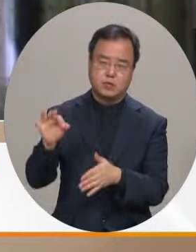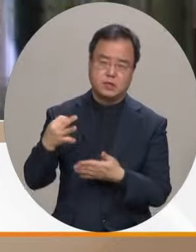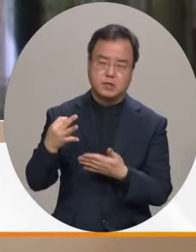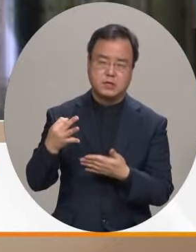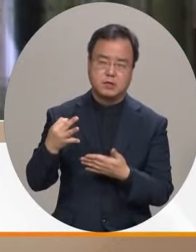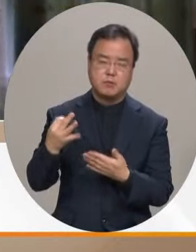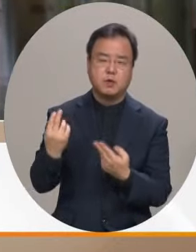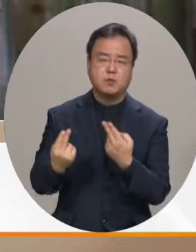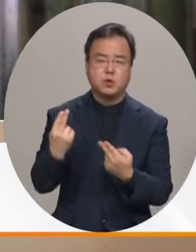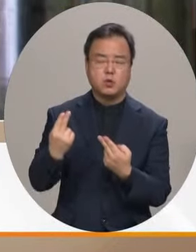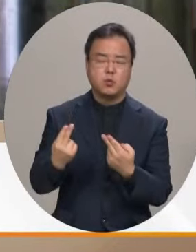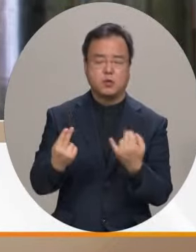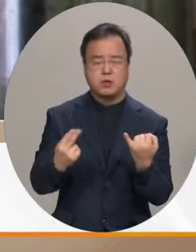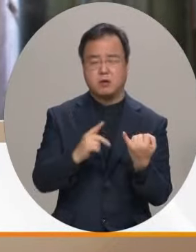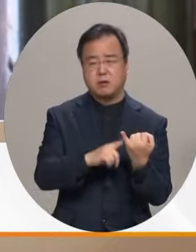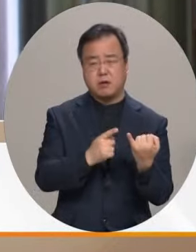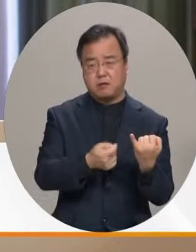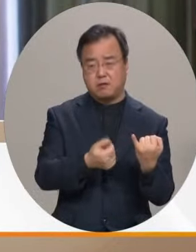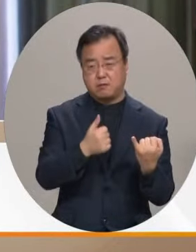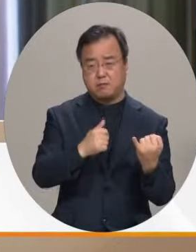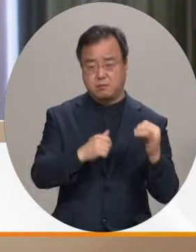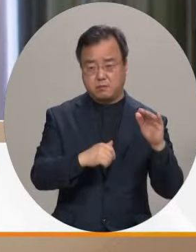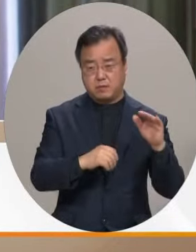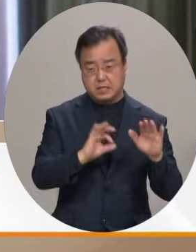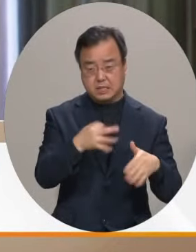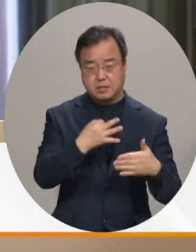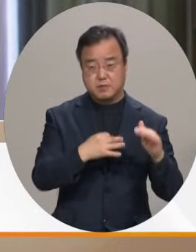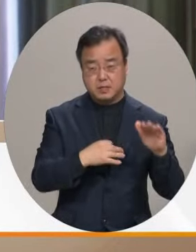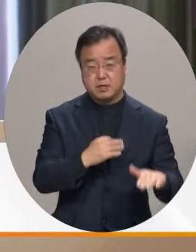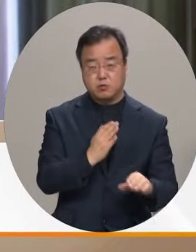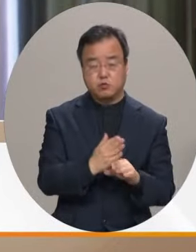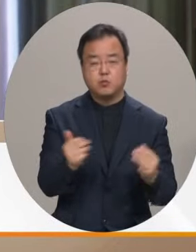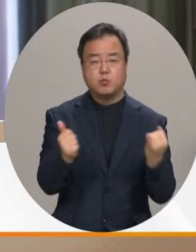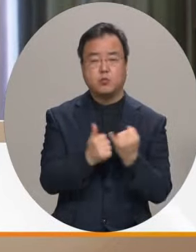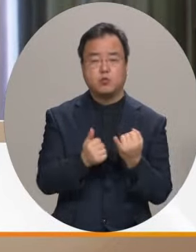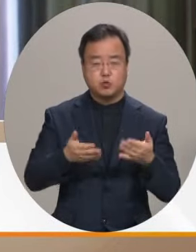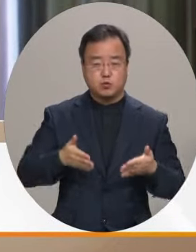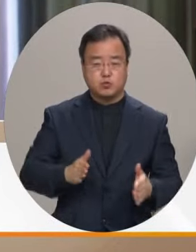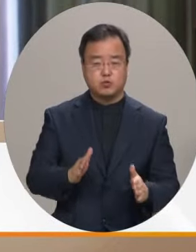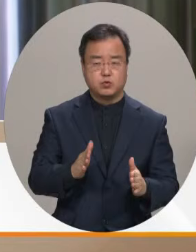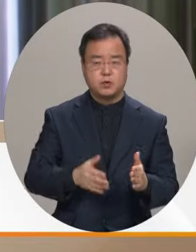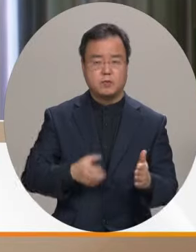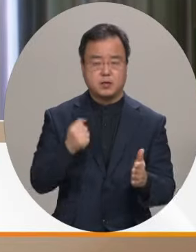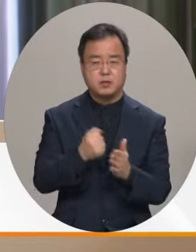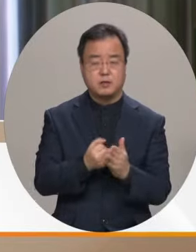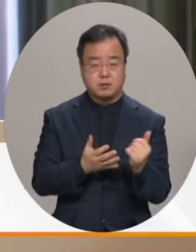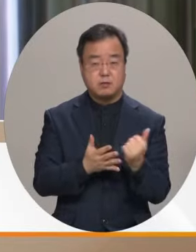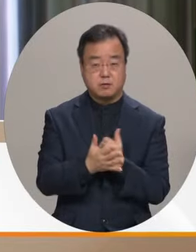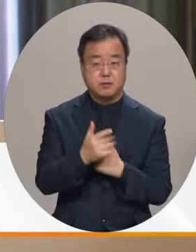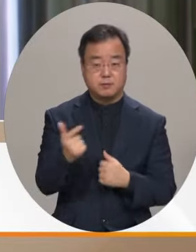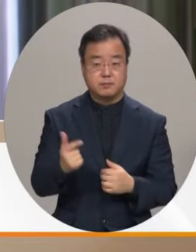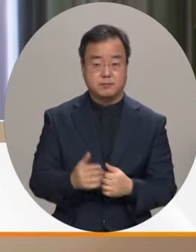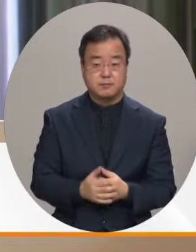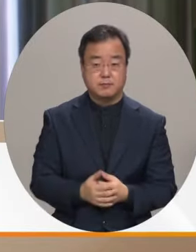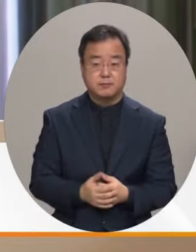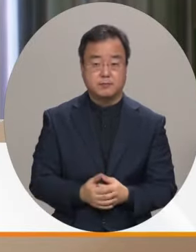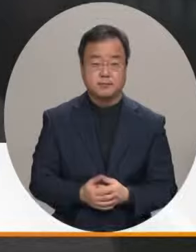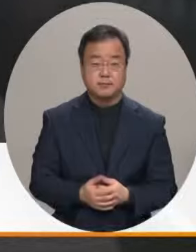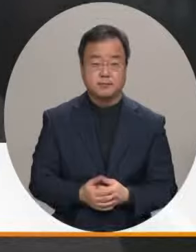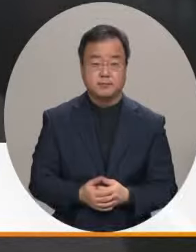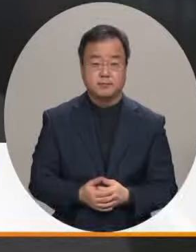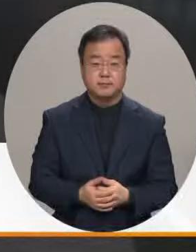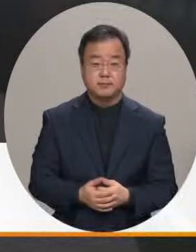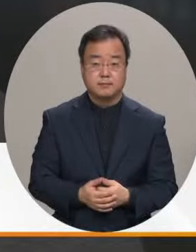낮은 임금 수준이 혼인 출산 결정에 주요한 영향을 미치고 있는 것으로 추정할 수 있습니다네